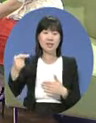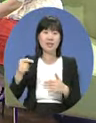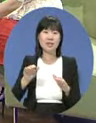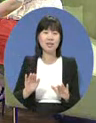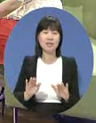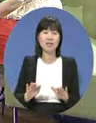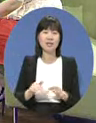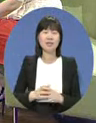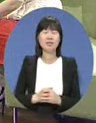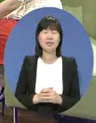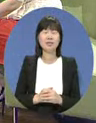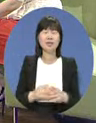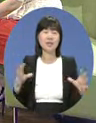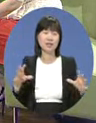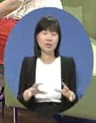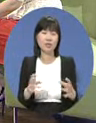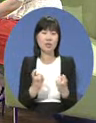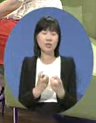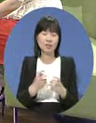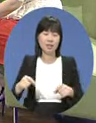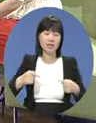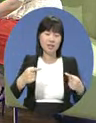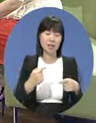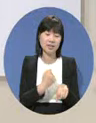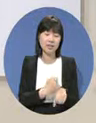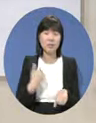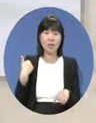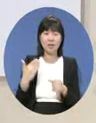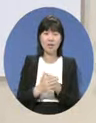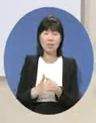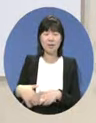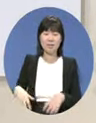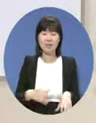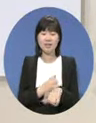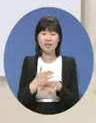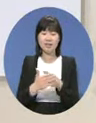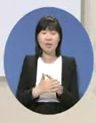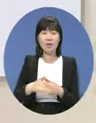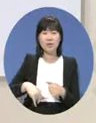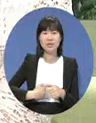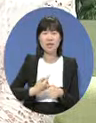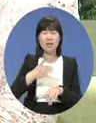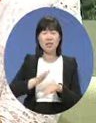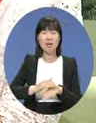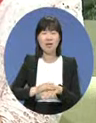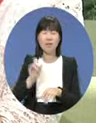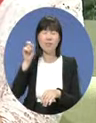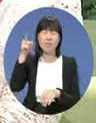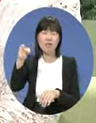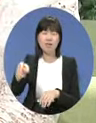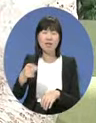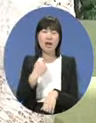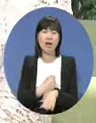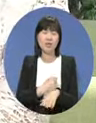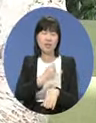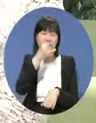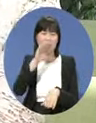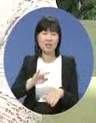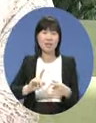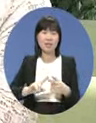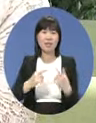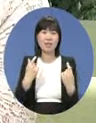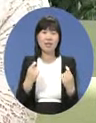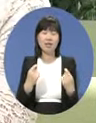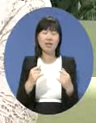또 놀이십니다. 네, 집단에 어떻게 참여해야 되는지 몰라서 망설여서 혼자 이렇게 손 물고 이렇게 멀리 이렇게 하고 있는데 이런